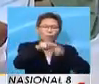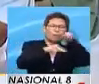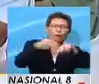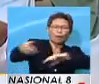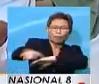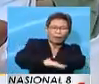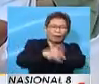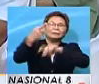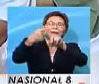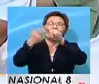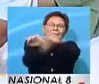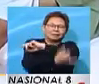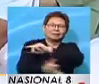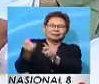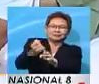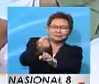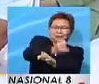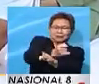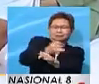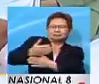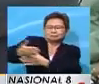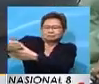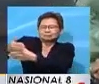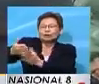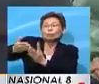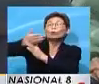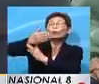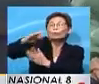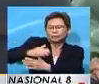dari Negara Jiran menerusi perkongsian